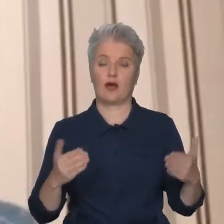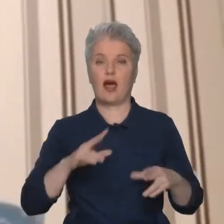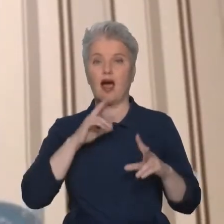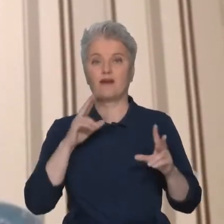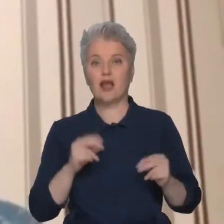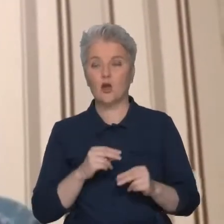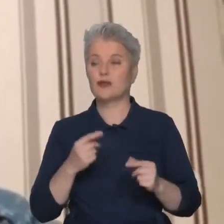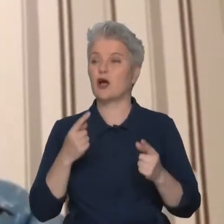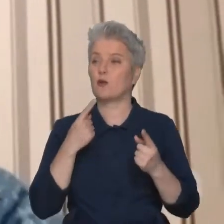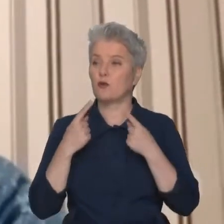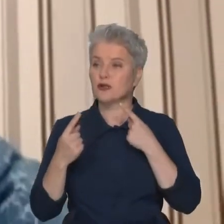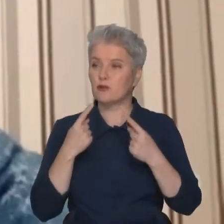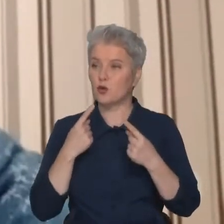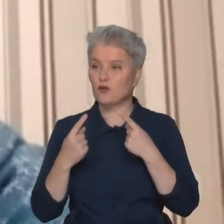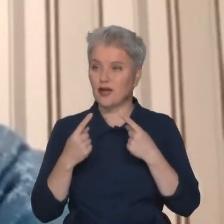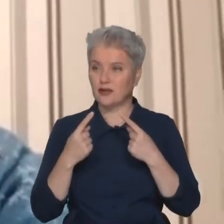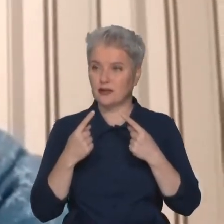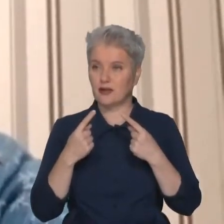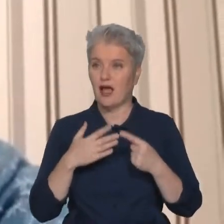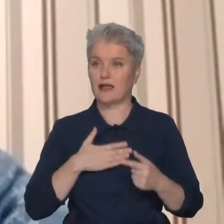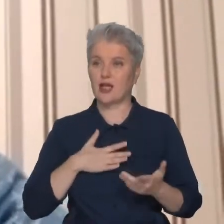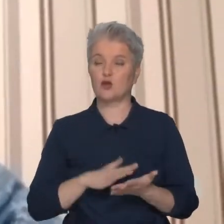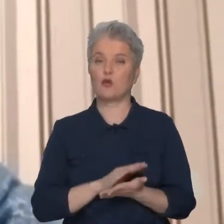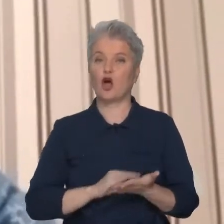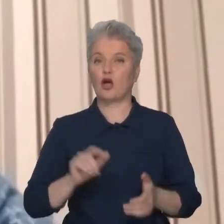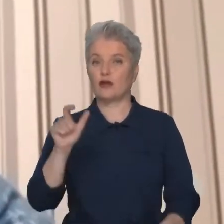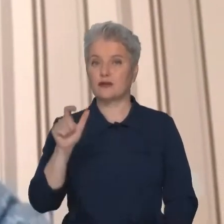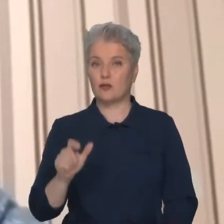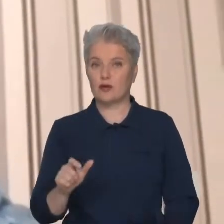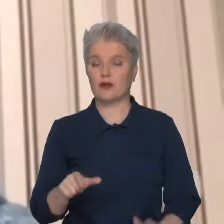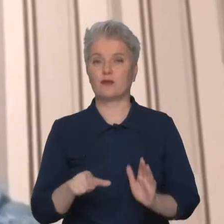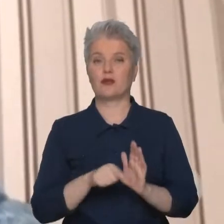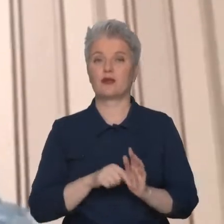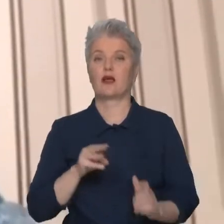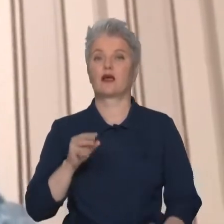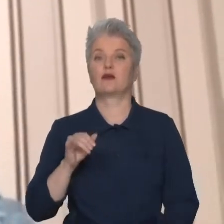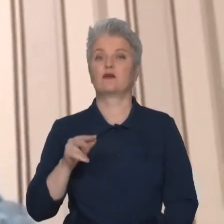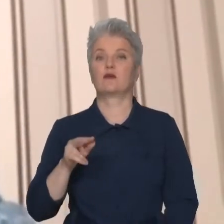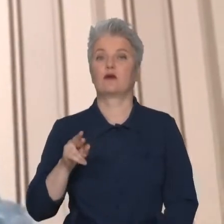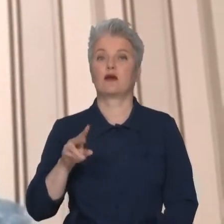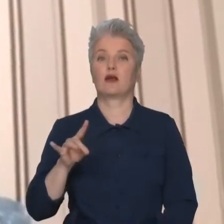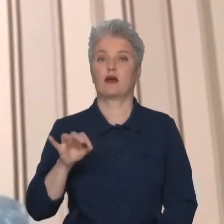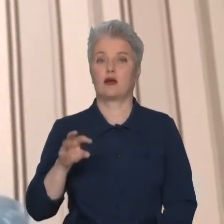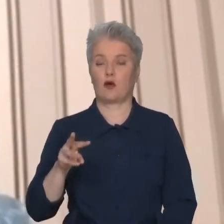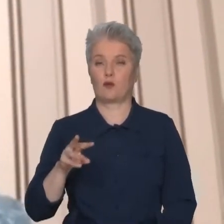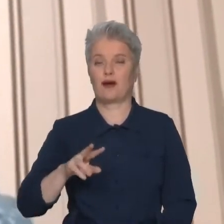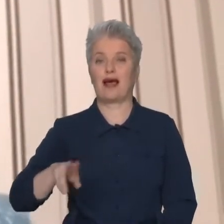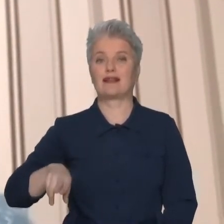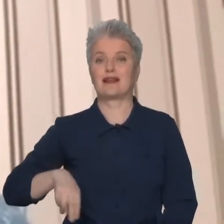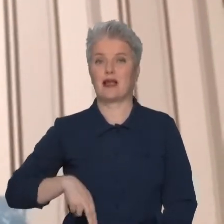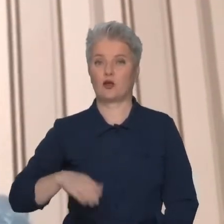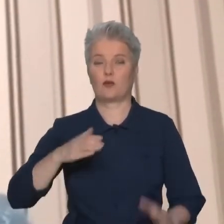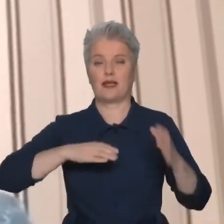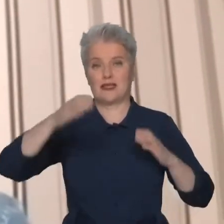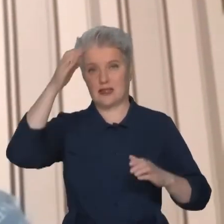вдалося поспілкуватися і нашим кореспондентом з Василем Шульером, директором Інституту післядипломної освіти,